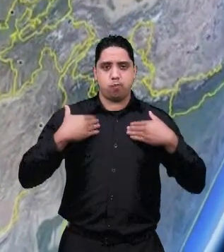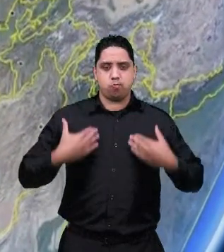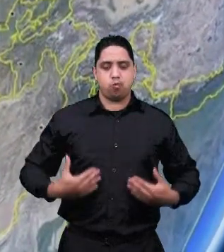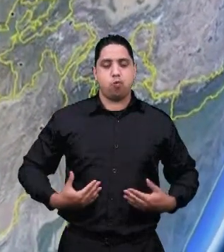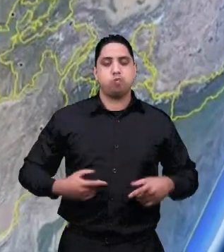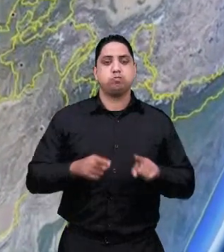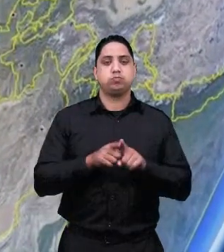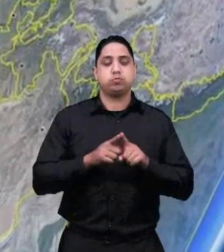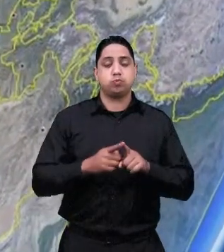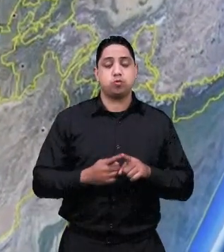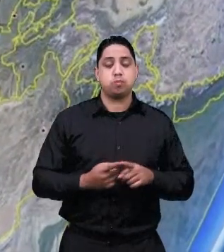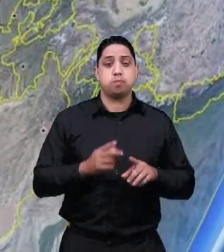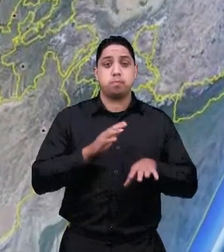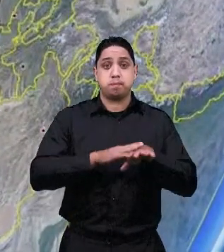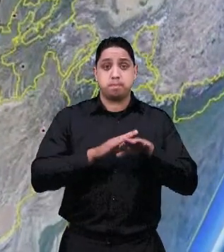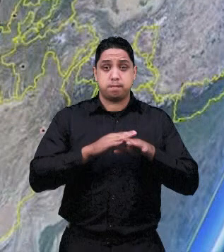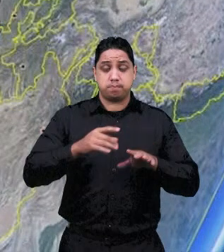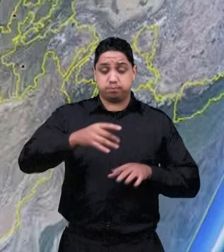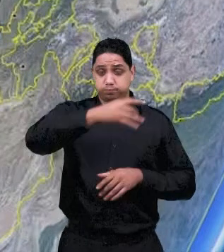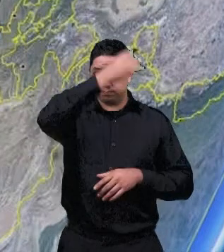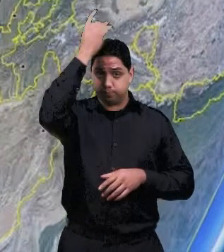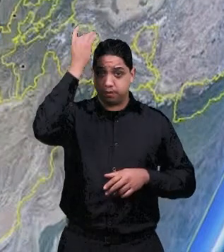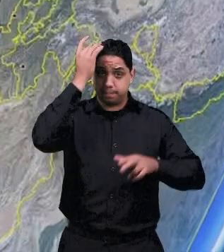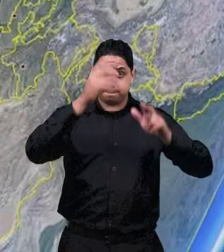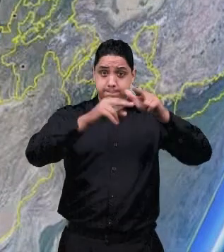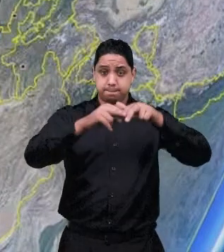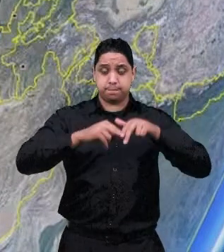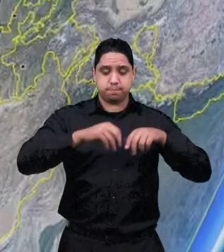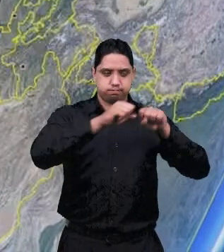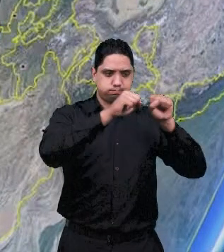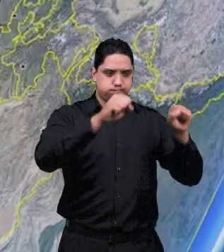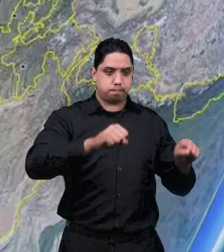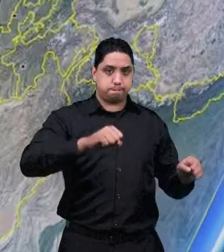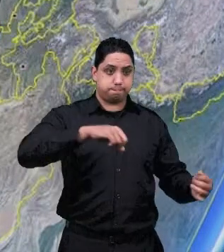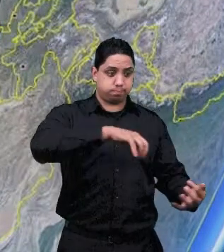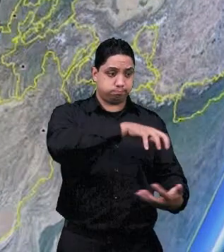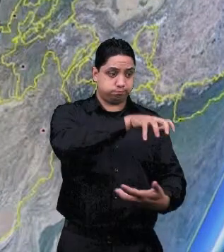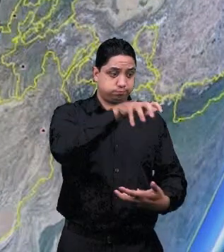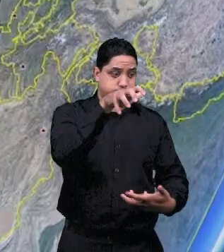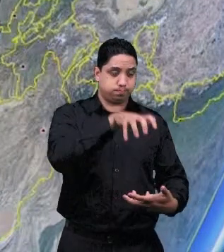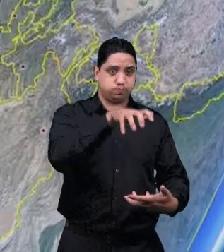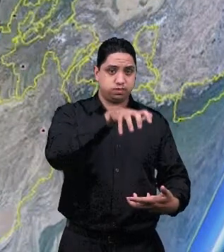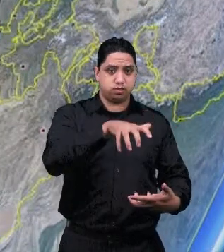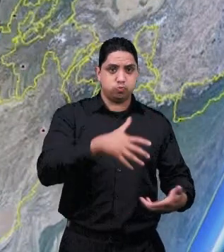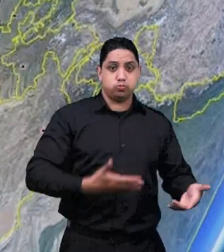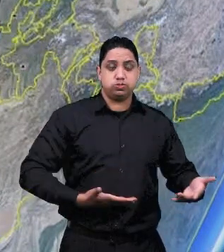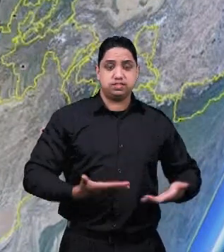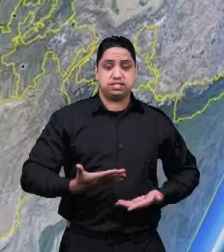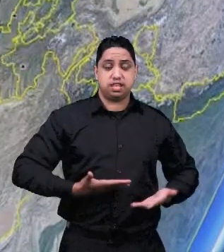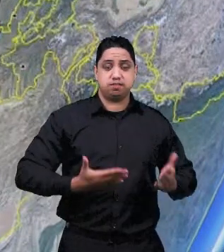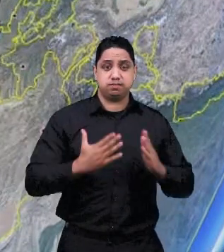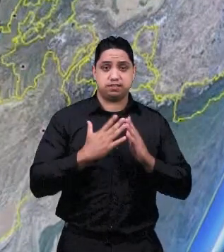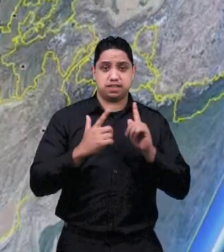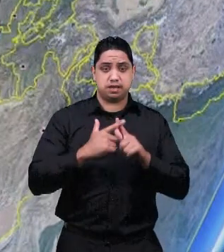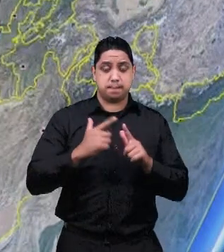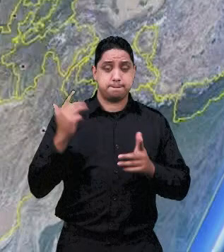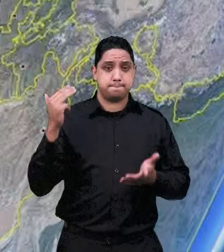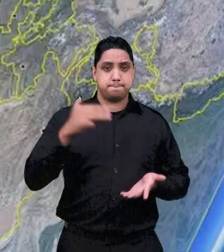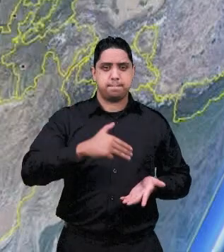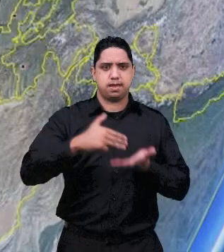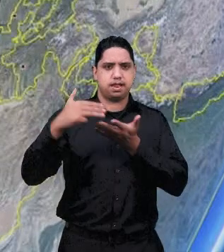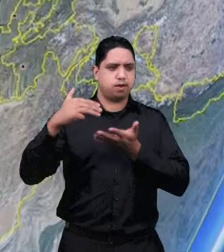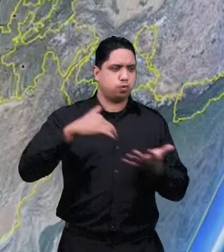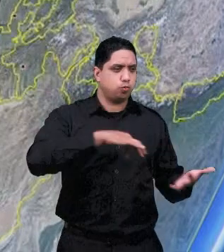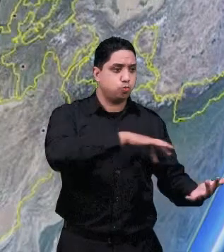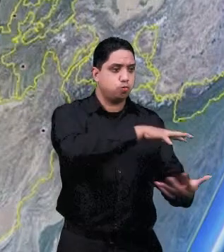un même esprit. À travers le système de transmission, les membres de l'Église chrétienne Maranatha de toute la planète